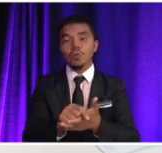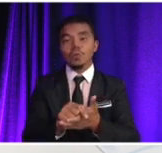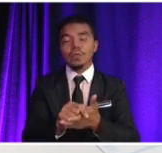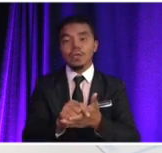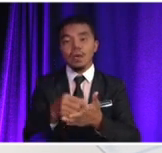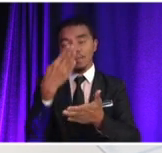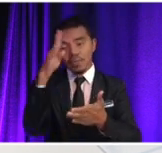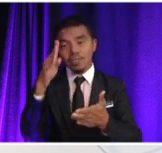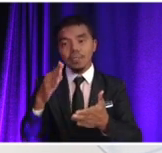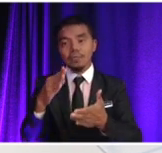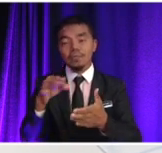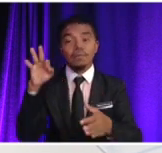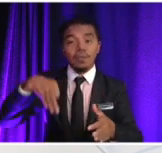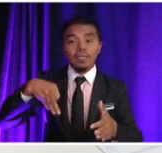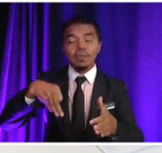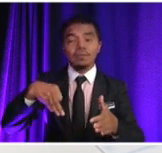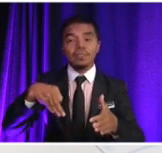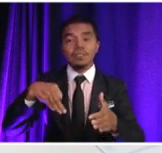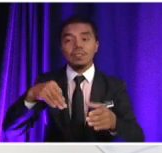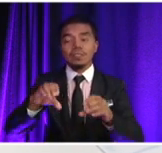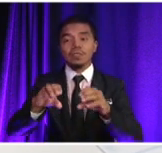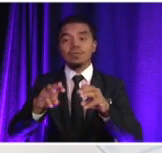kepada masyarakat dan negara